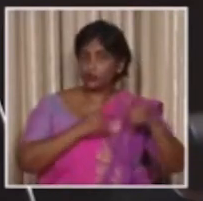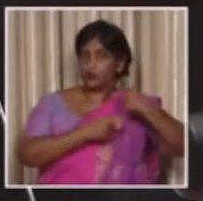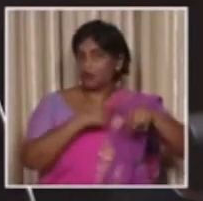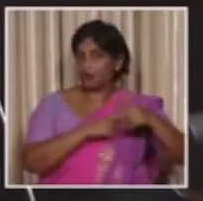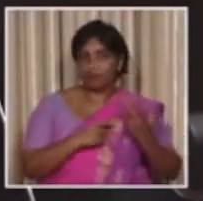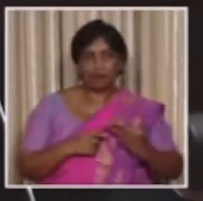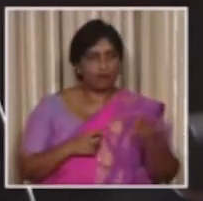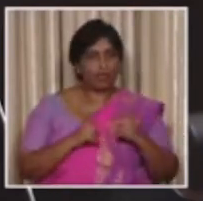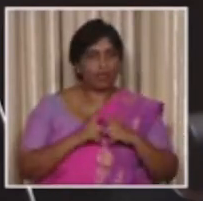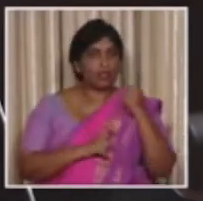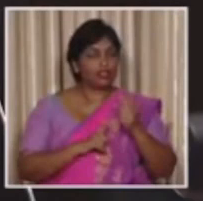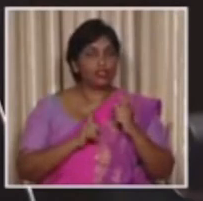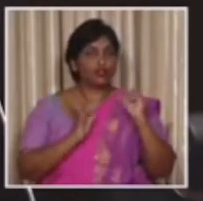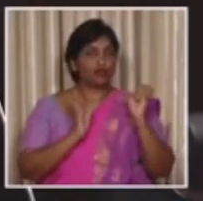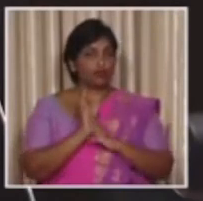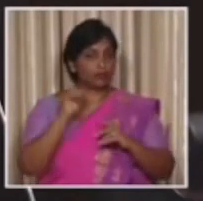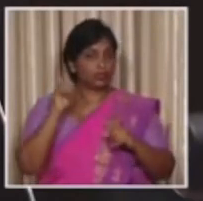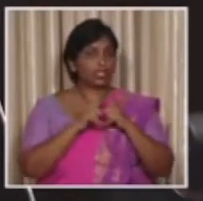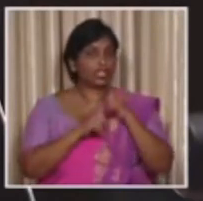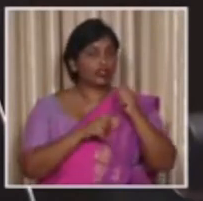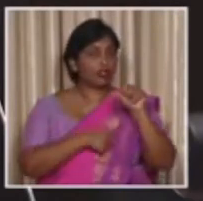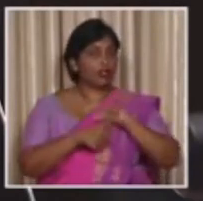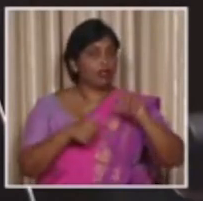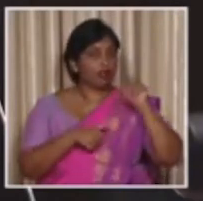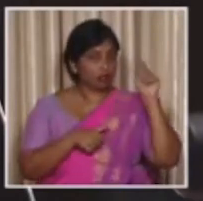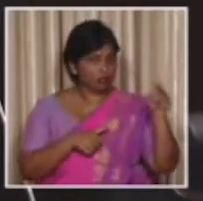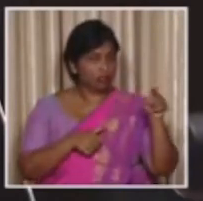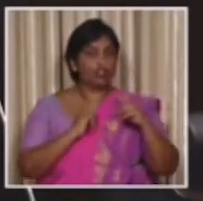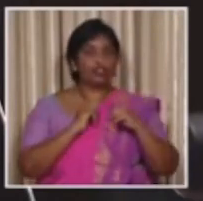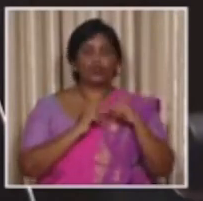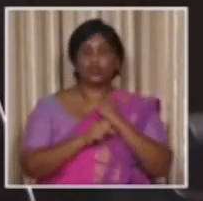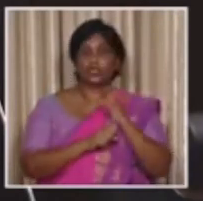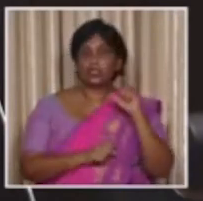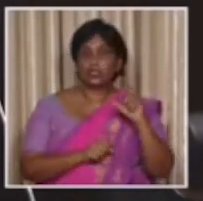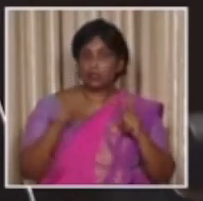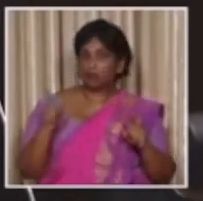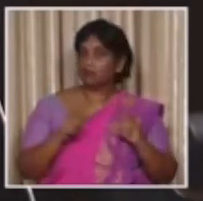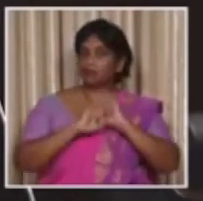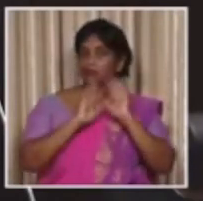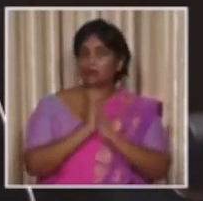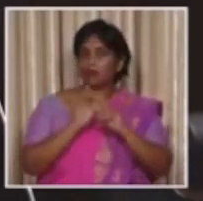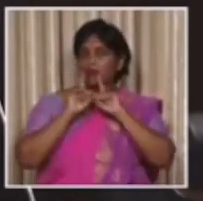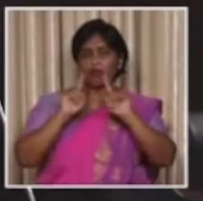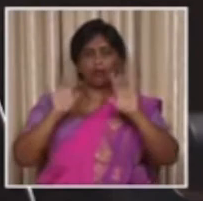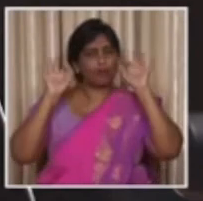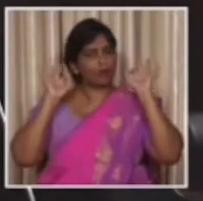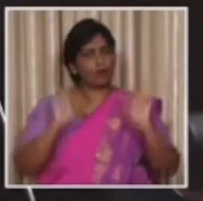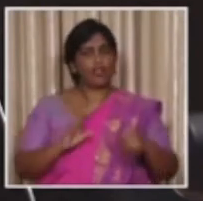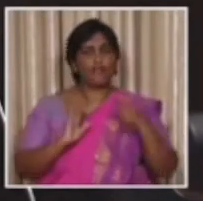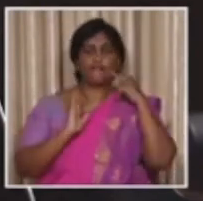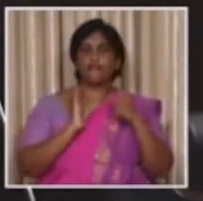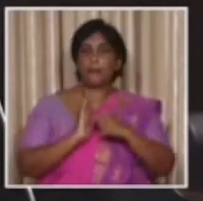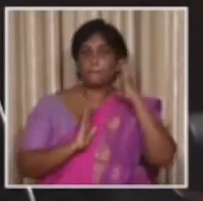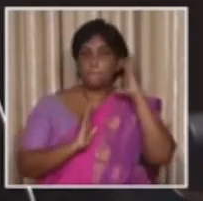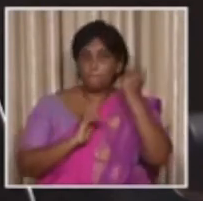බෑ. ඉංජිනේරු කවුන්සිලයේ තියෙනවා, ඉංජිනේරු ආයතනයේ තියෙනවා, UGC එක තියෙනවා. මේ කිසිවක් අහන්න නැතුව විභාග